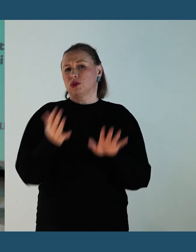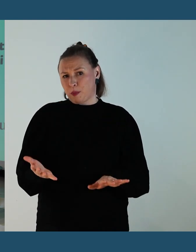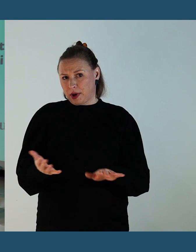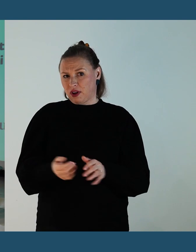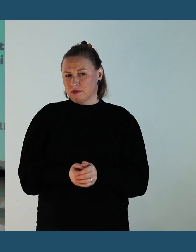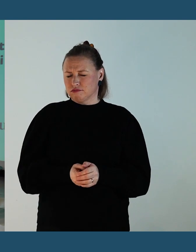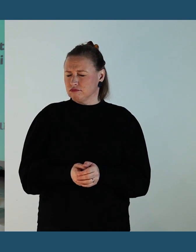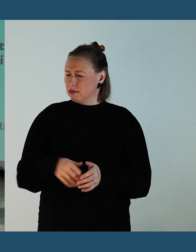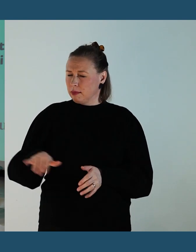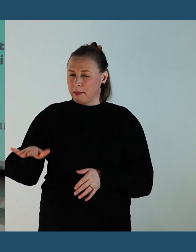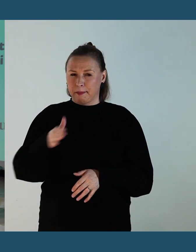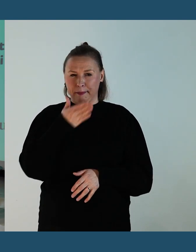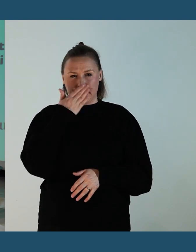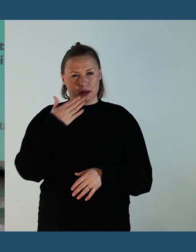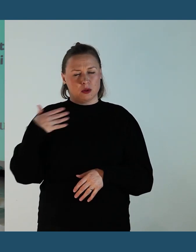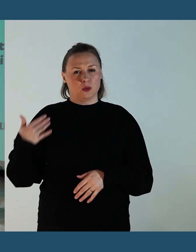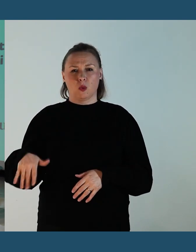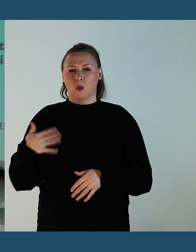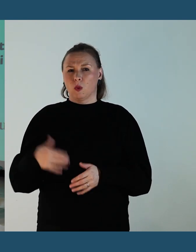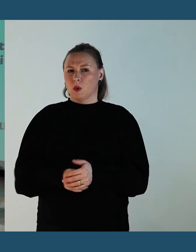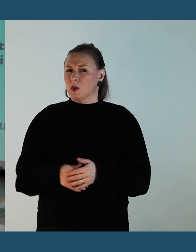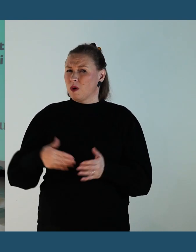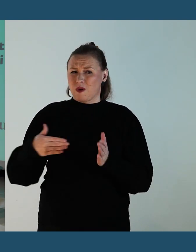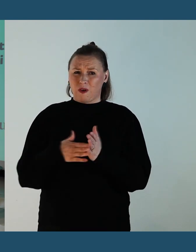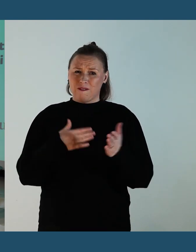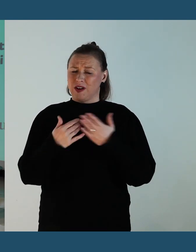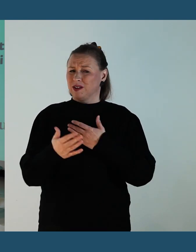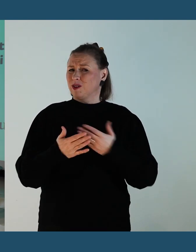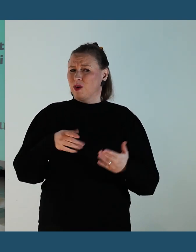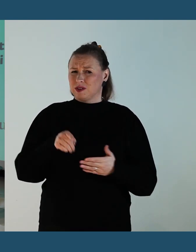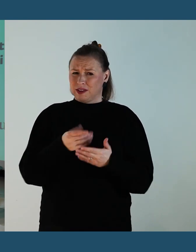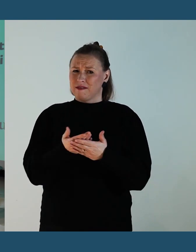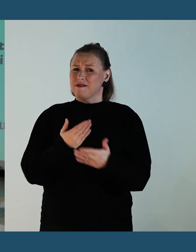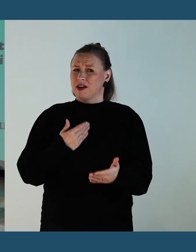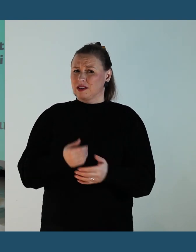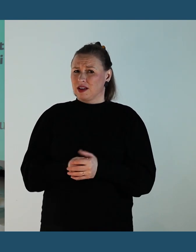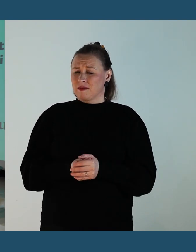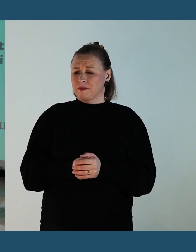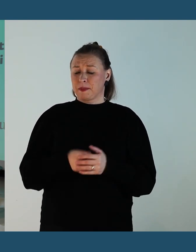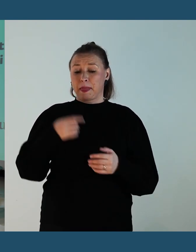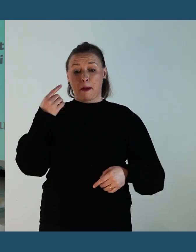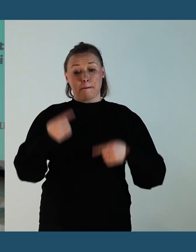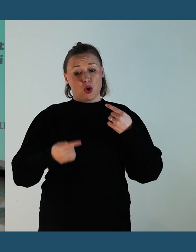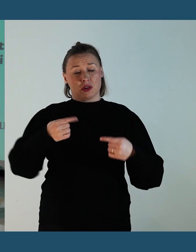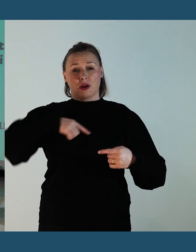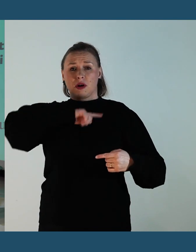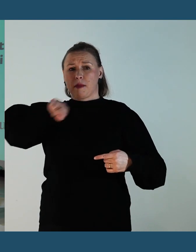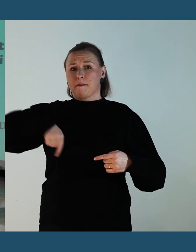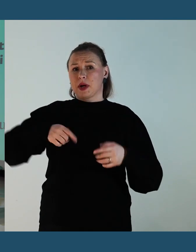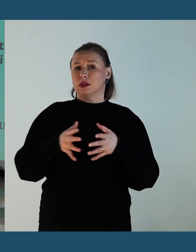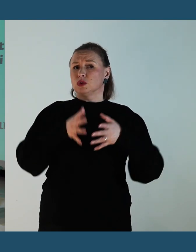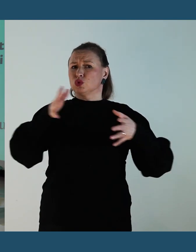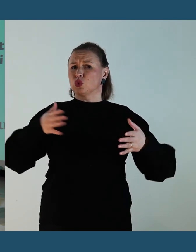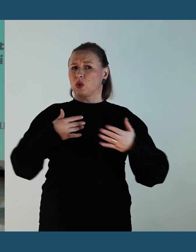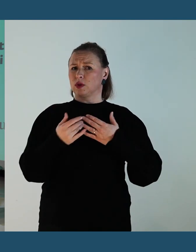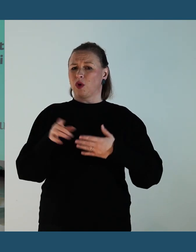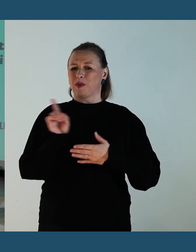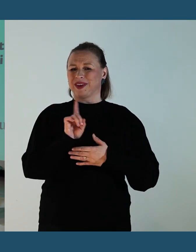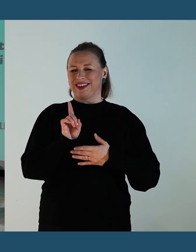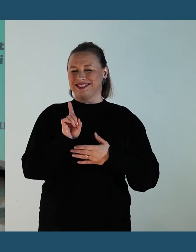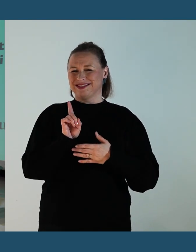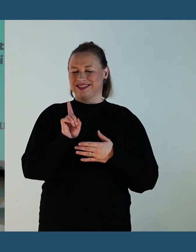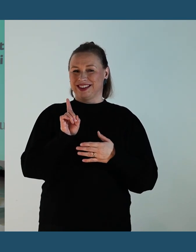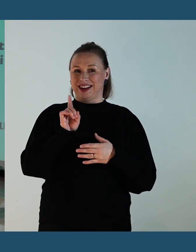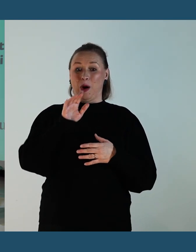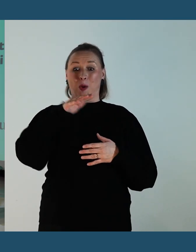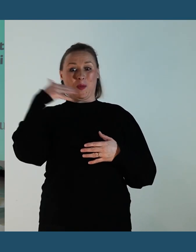ihan valtava työ ja politiikassa usein se, mä jotenkin ajattelisin, että se isoin työ, mitä me tehdään, niin se ei näy välttämättä ulospäin, eli se